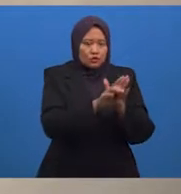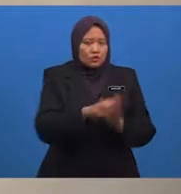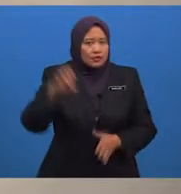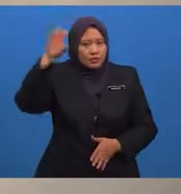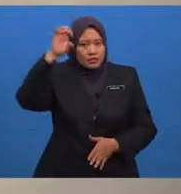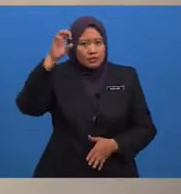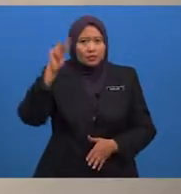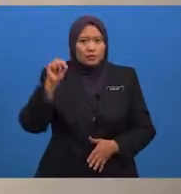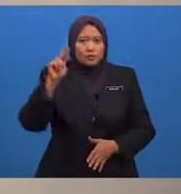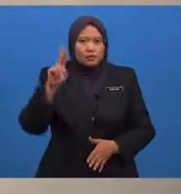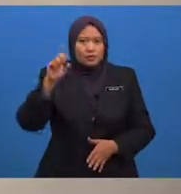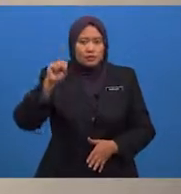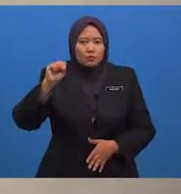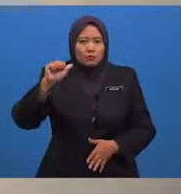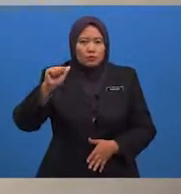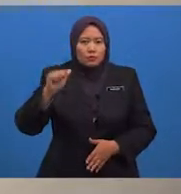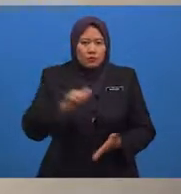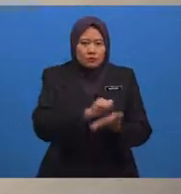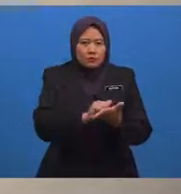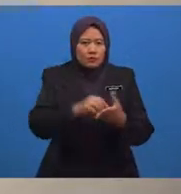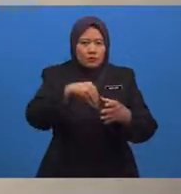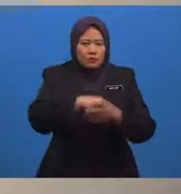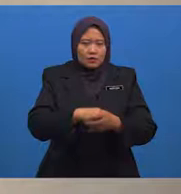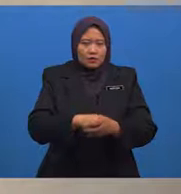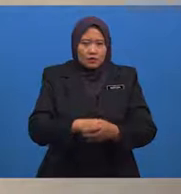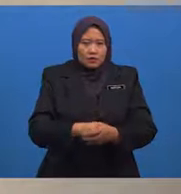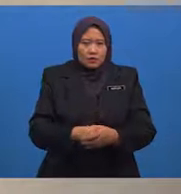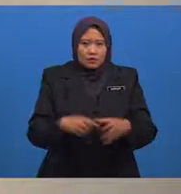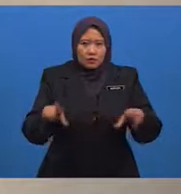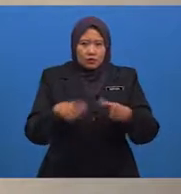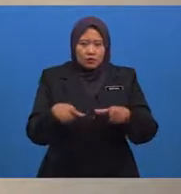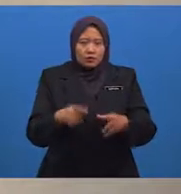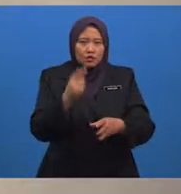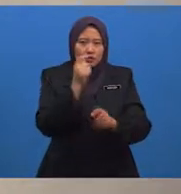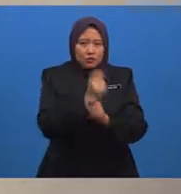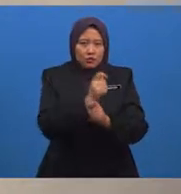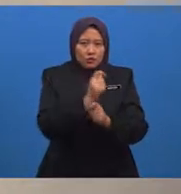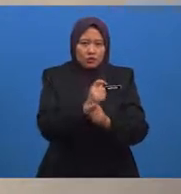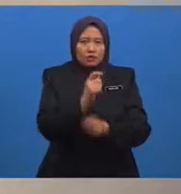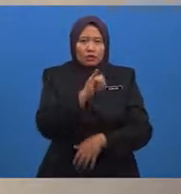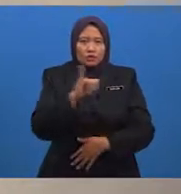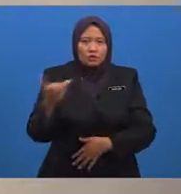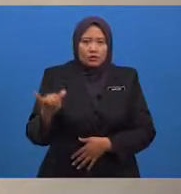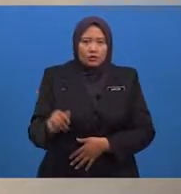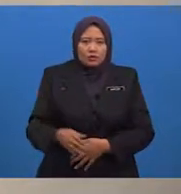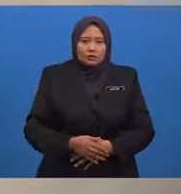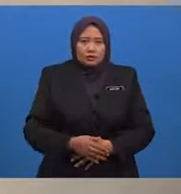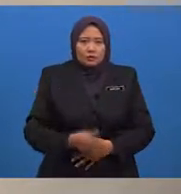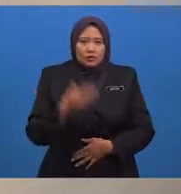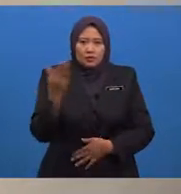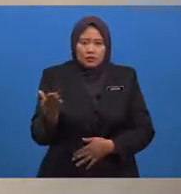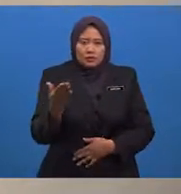Musa amanah dalam melaksanakan tugasnya. Dia menyampaikan